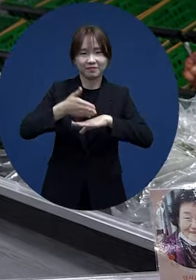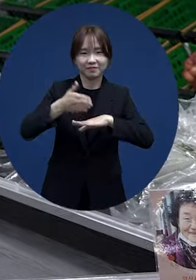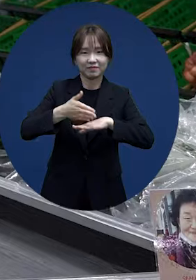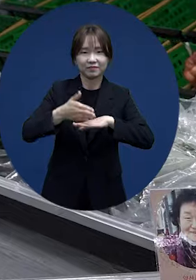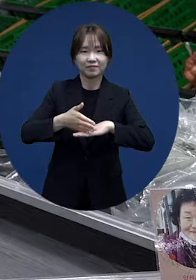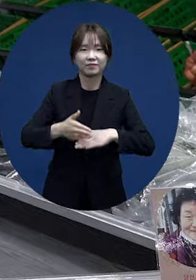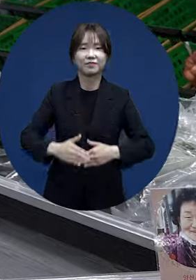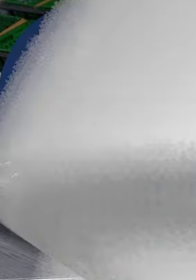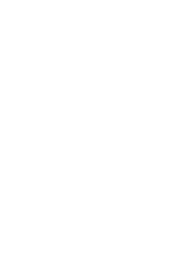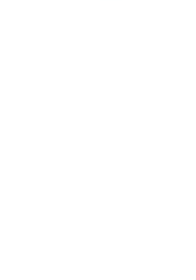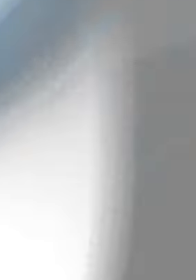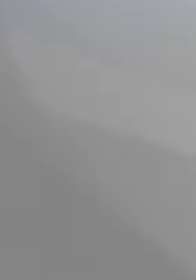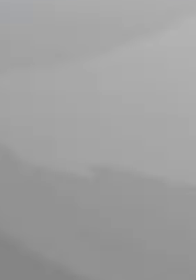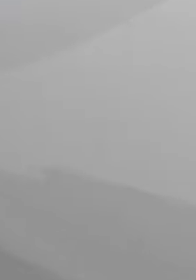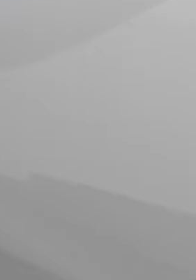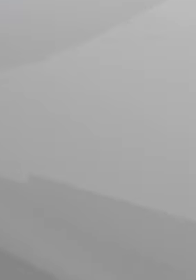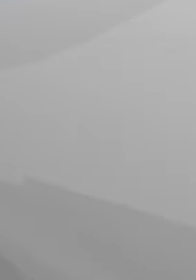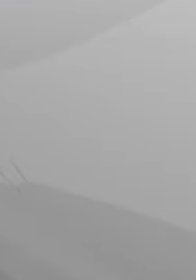이수민이었습니다.